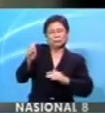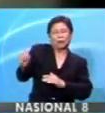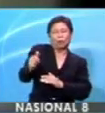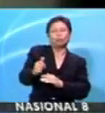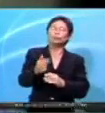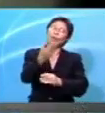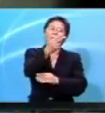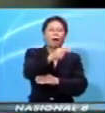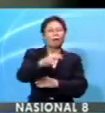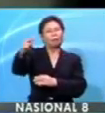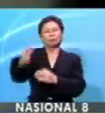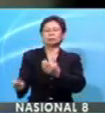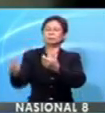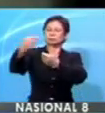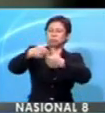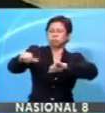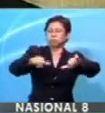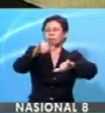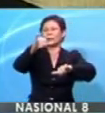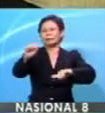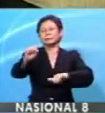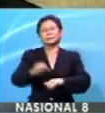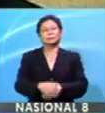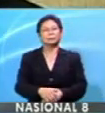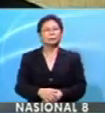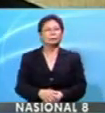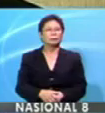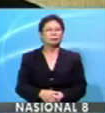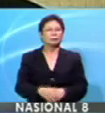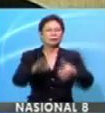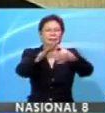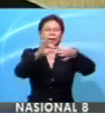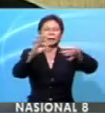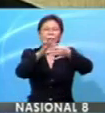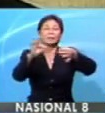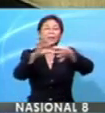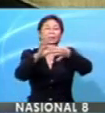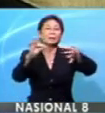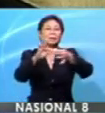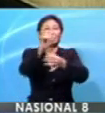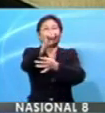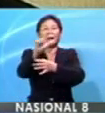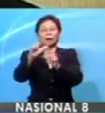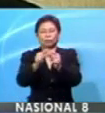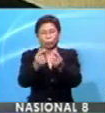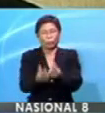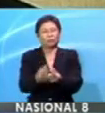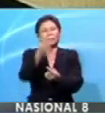menghalalkan kegiatan diaatan ini had ini kita k